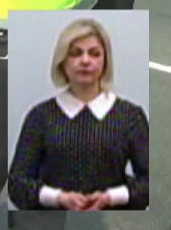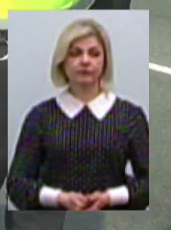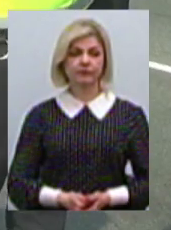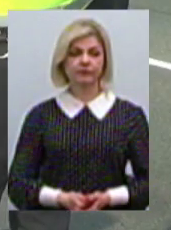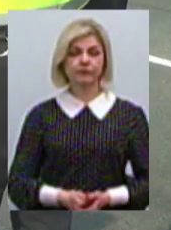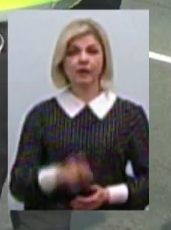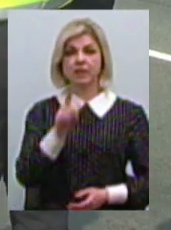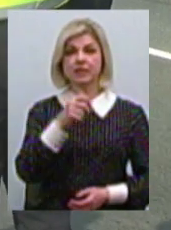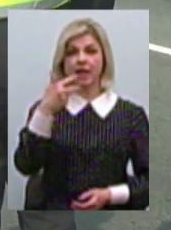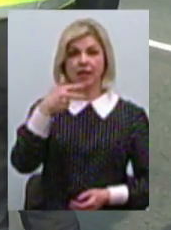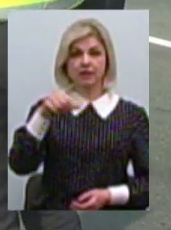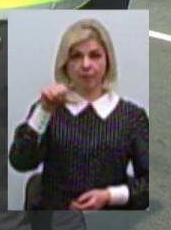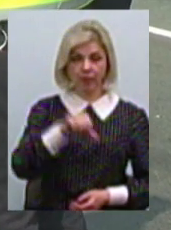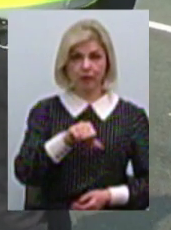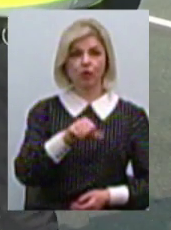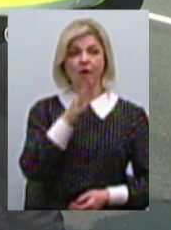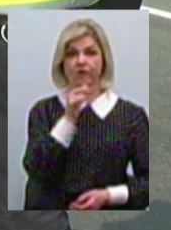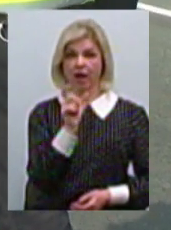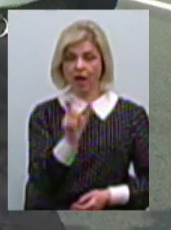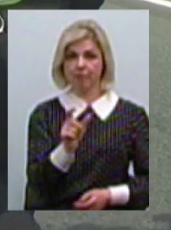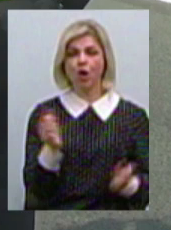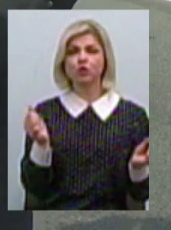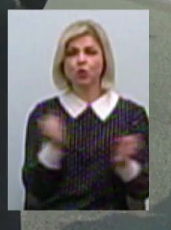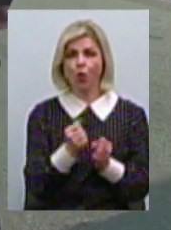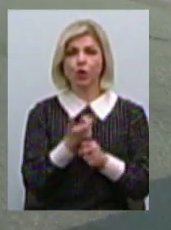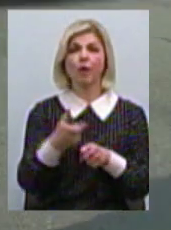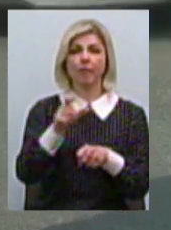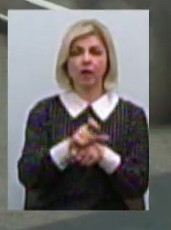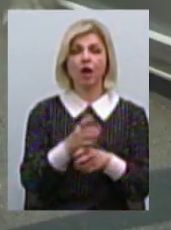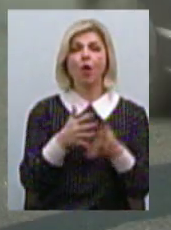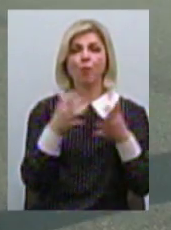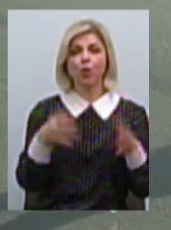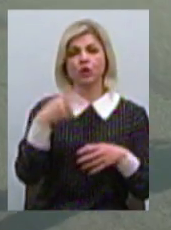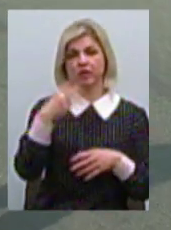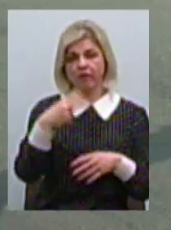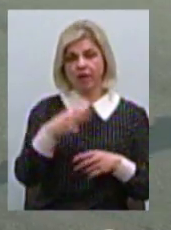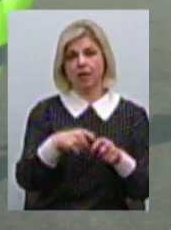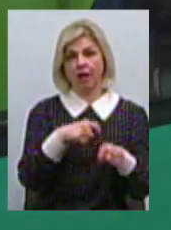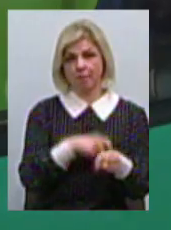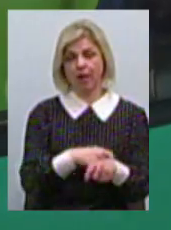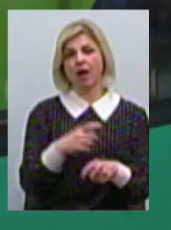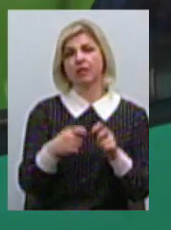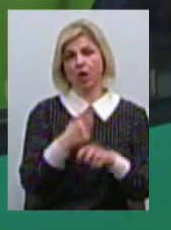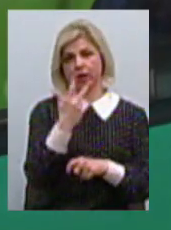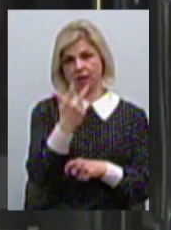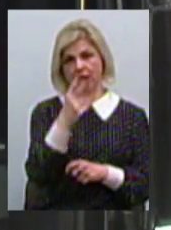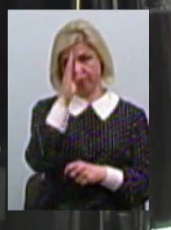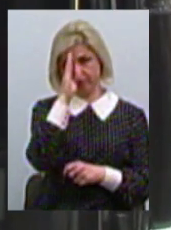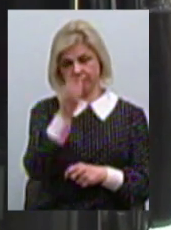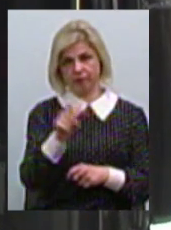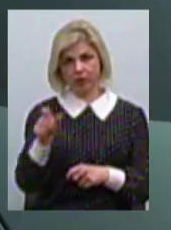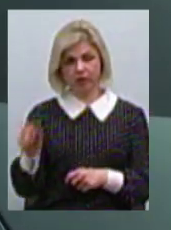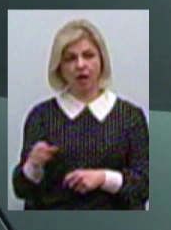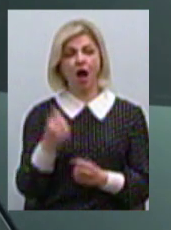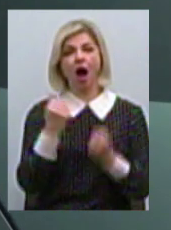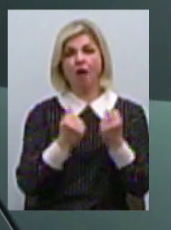За півгодини від зазначеного часу перевищили швидкість більше ніж на 20 км на годину три водії – мікроавтобусу, автобусу